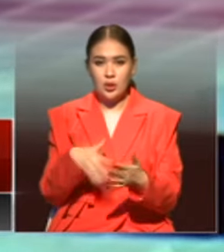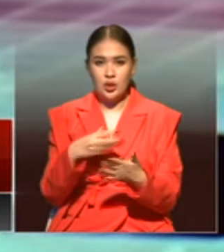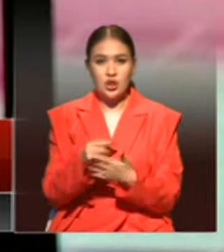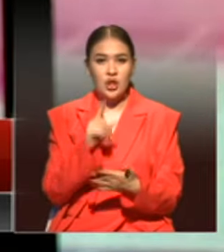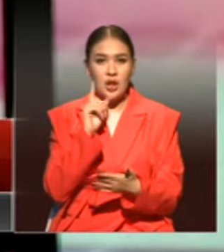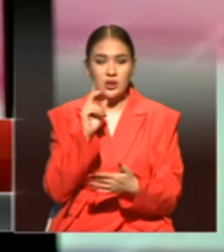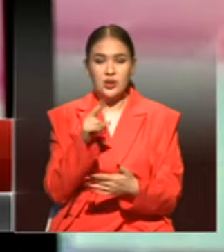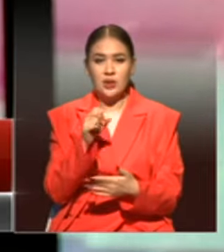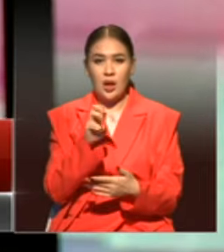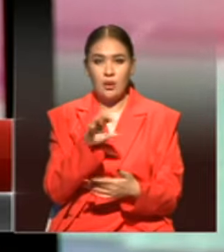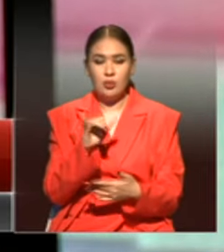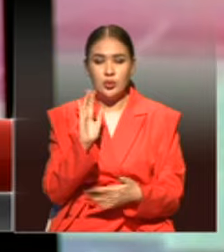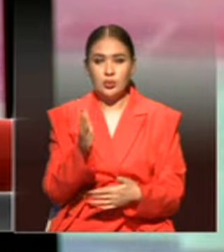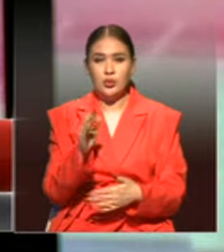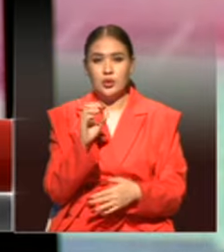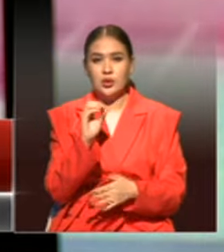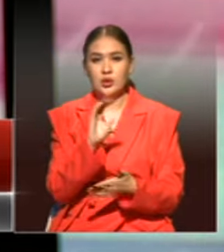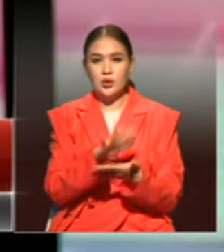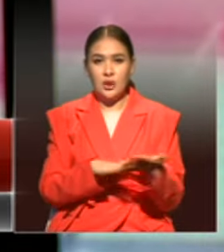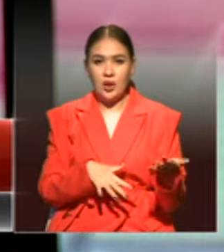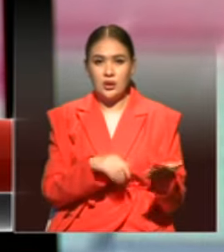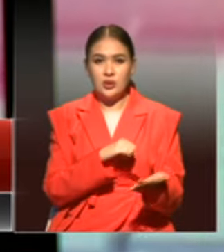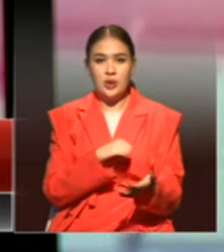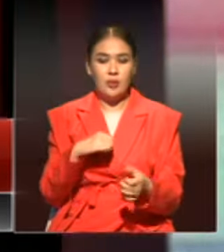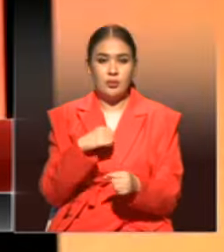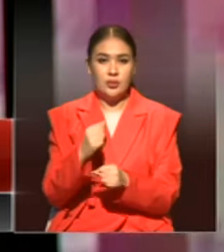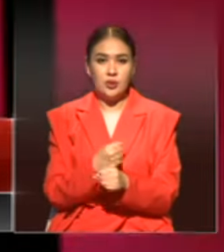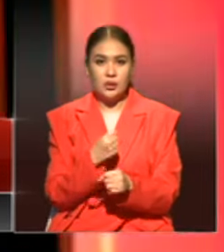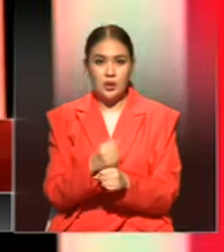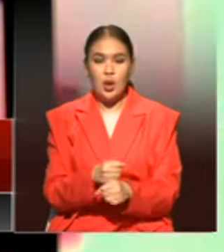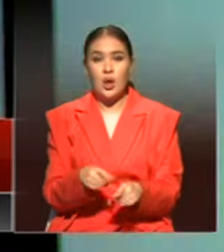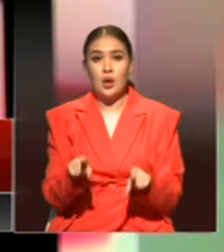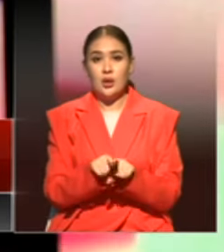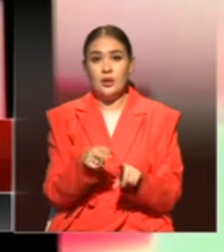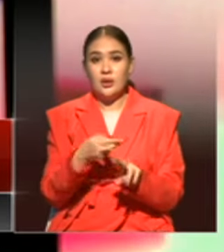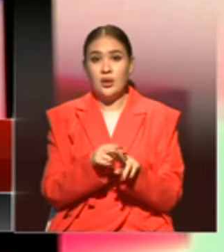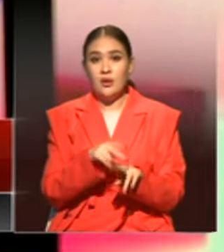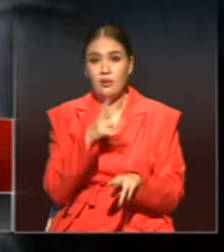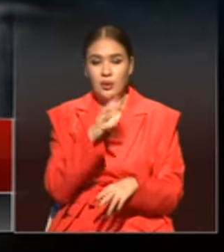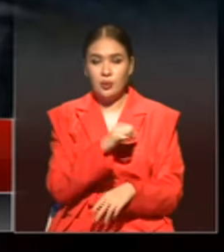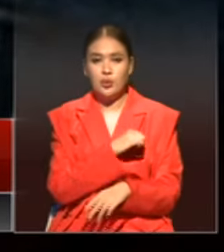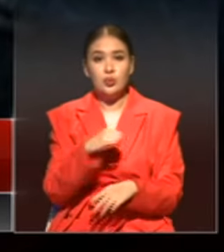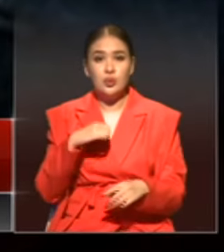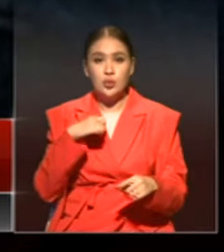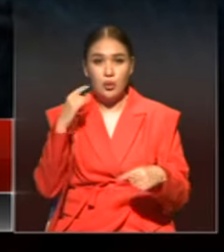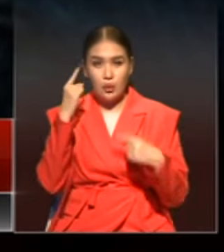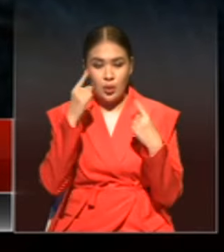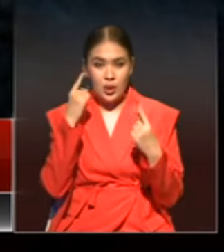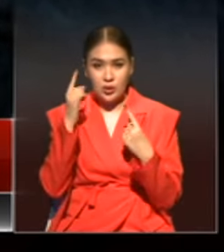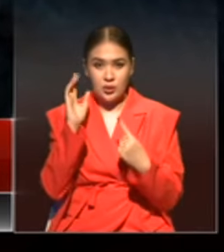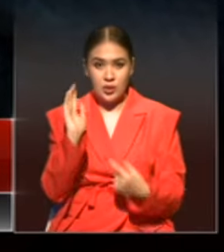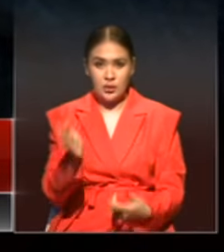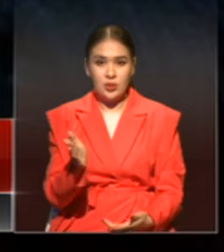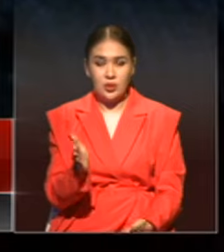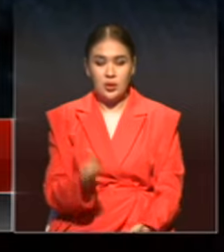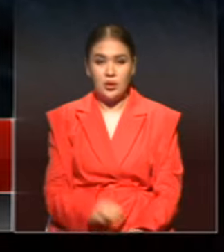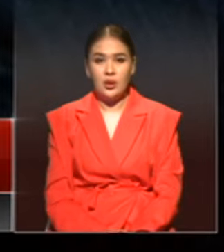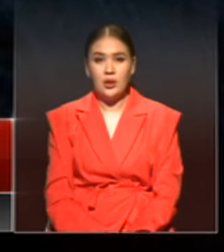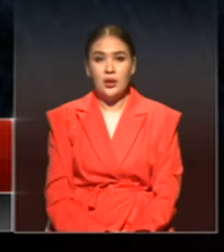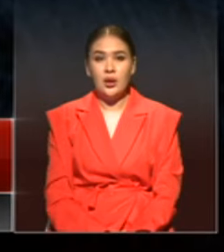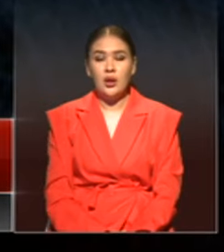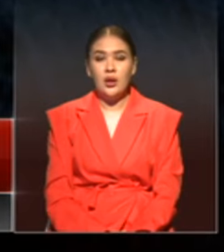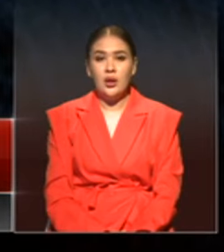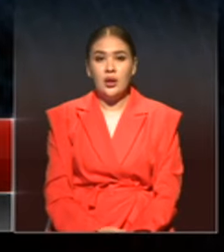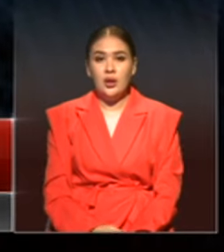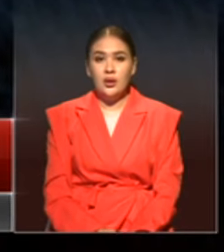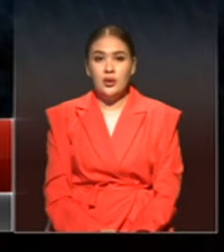ақшаға инфрақұрылымды өз жасайды дегенде. Сол кезде ол ойлан жүгіре өздері келер еді да